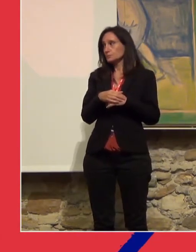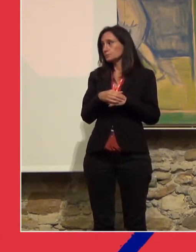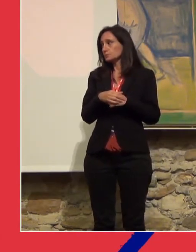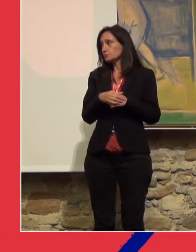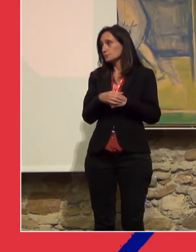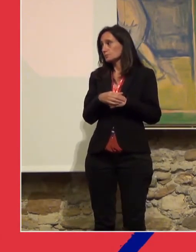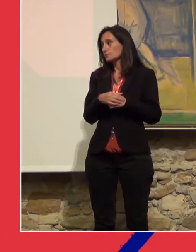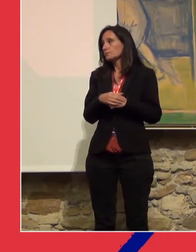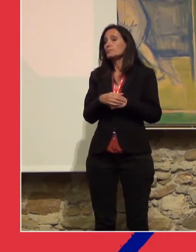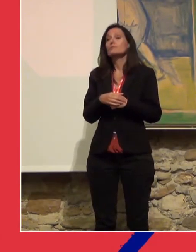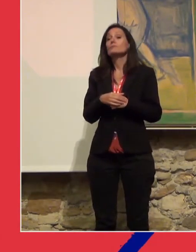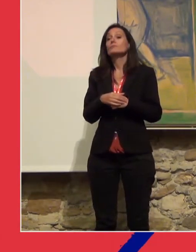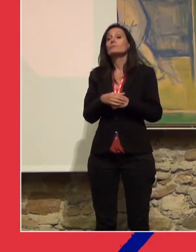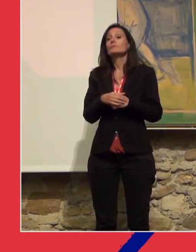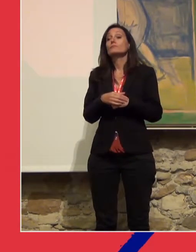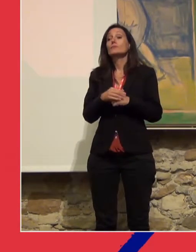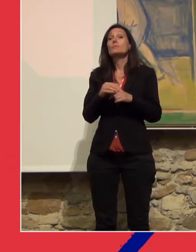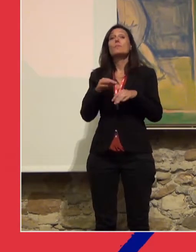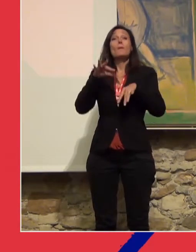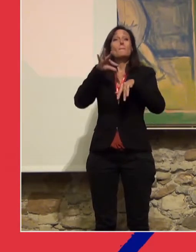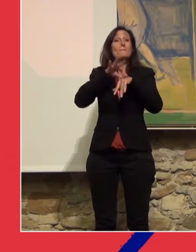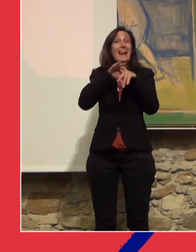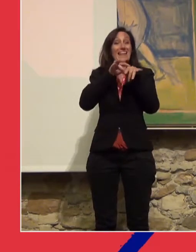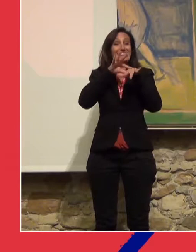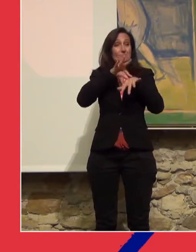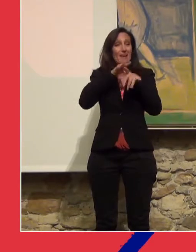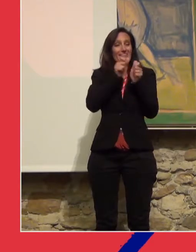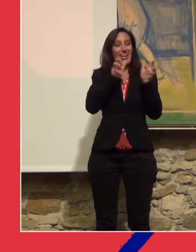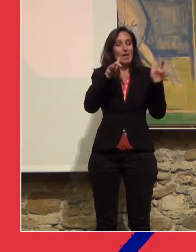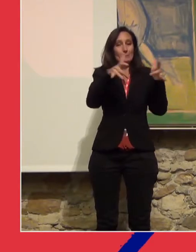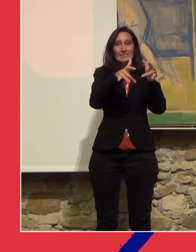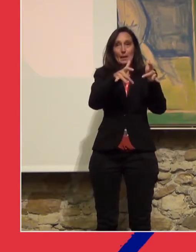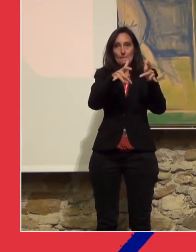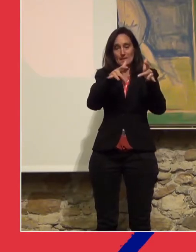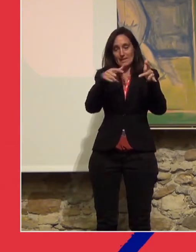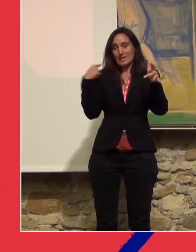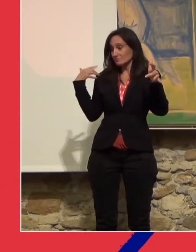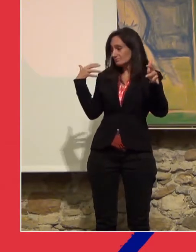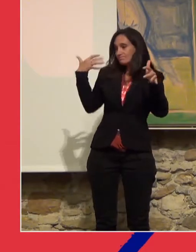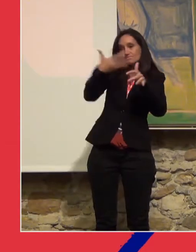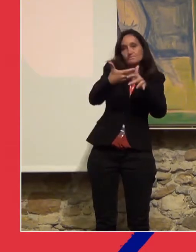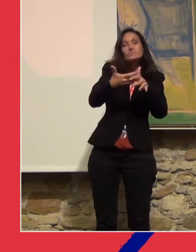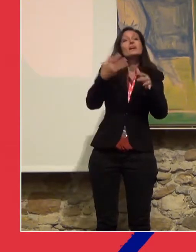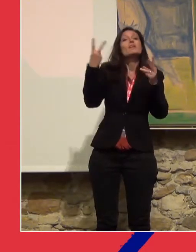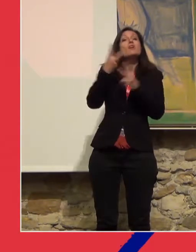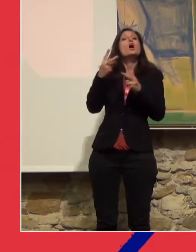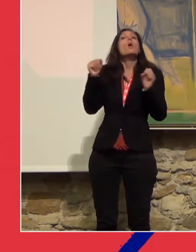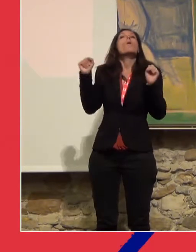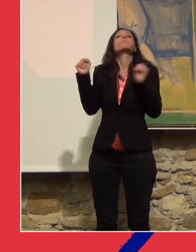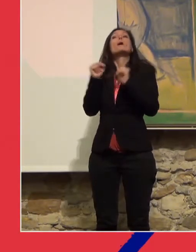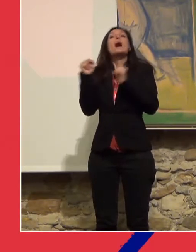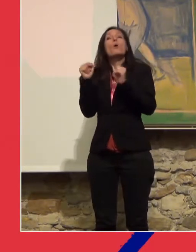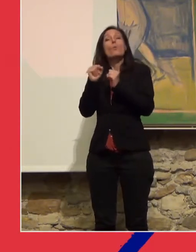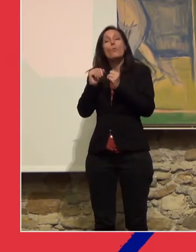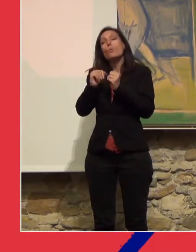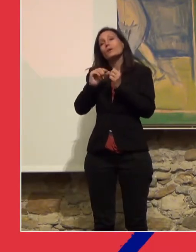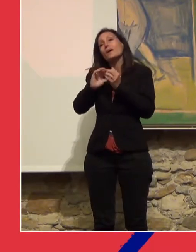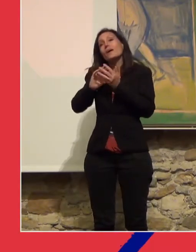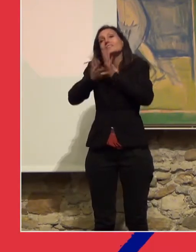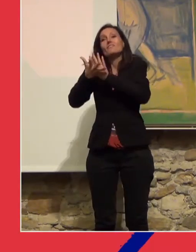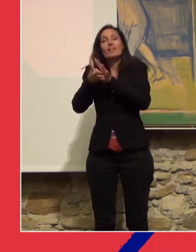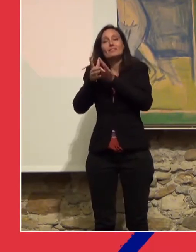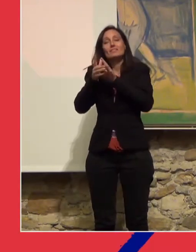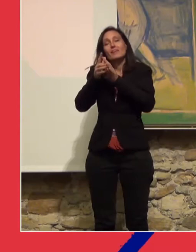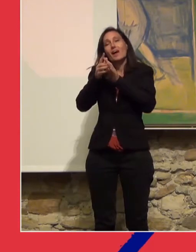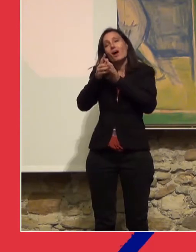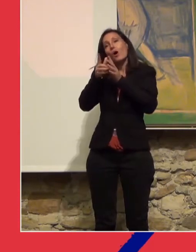Nella storia delle epidemie la paura si è rivelata sempre un elemento che ha modificato le regole della convivenza. Non